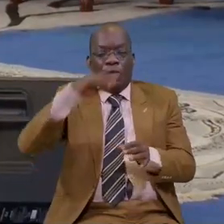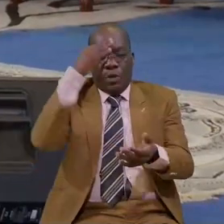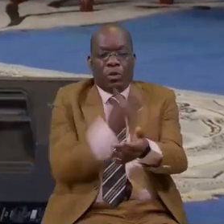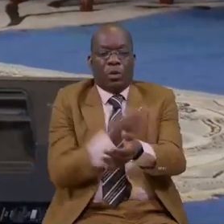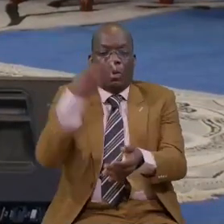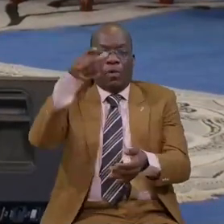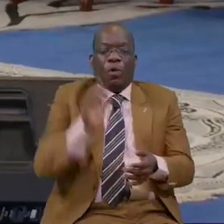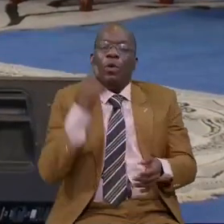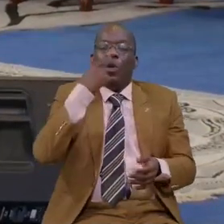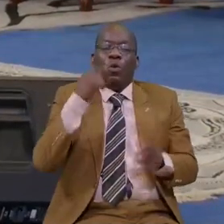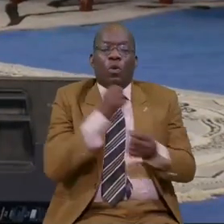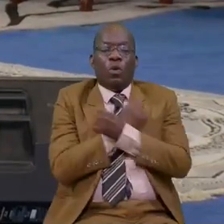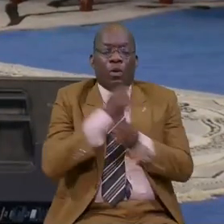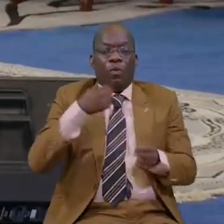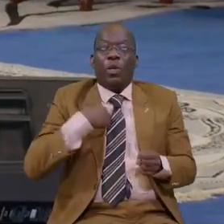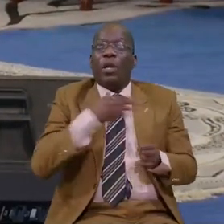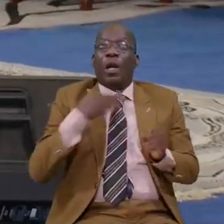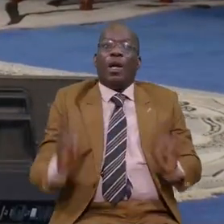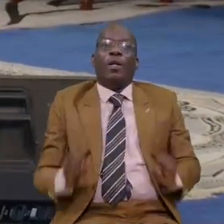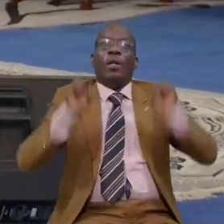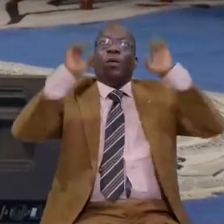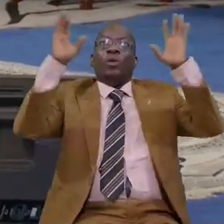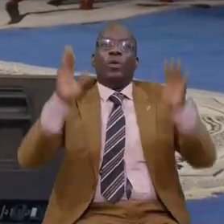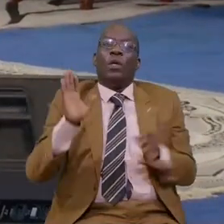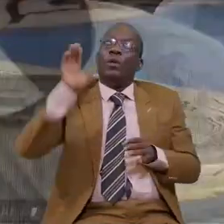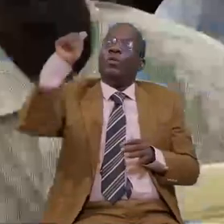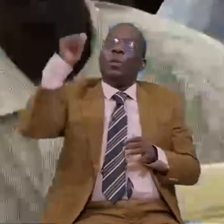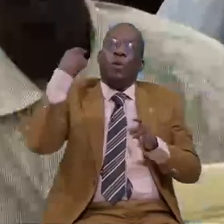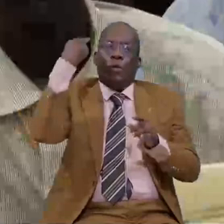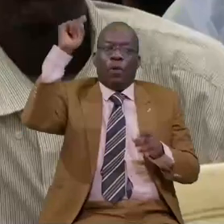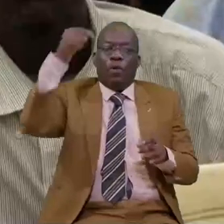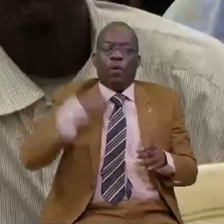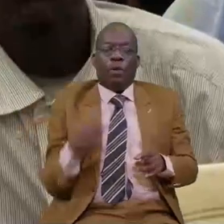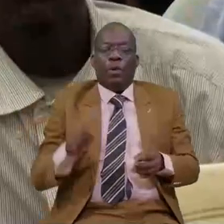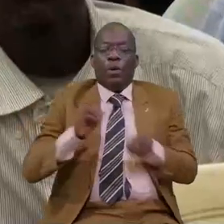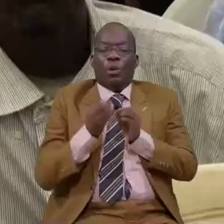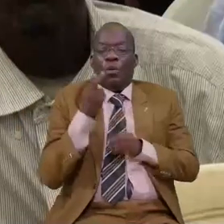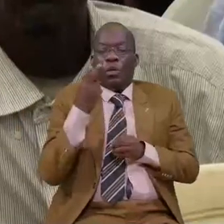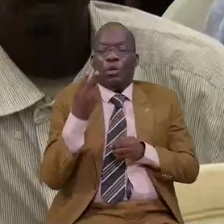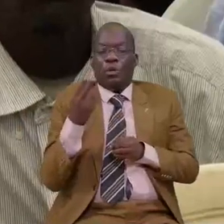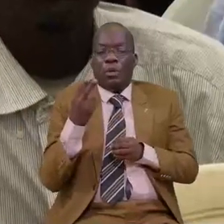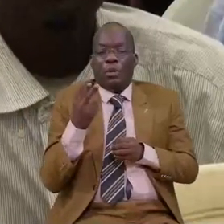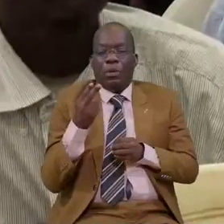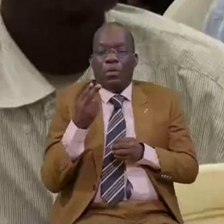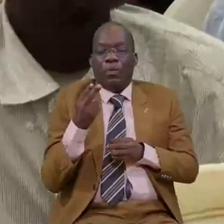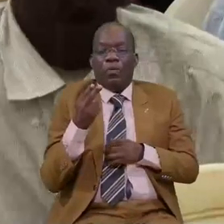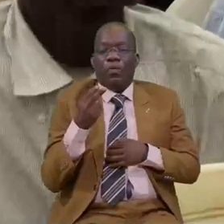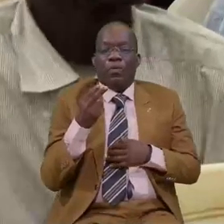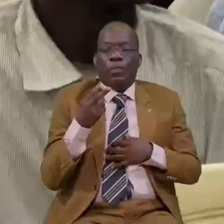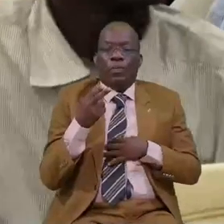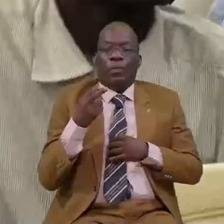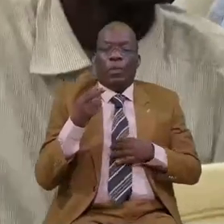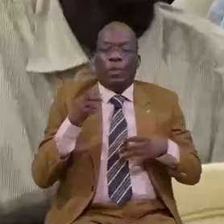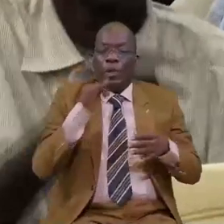dans la foi au Fils de Dieu qui m'a aimé et qui s'est livré lui-même pour moi. Le